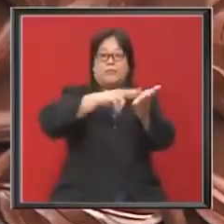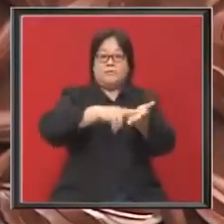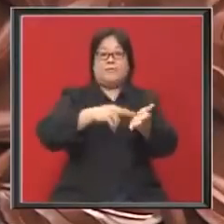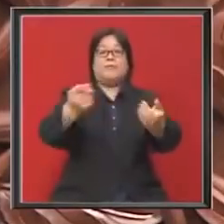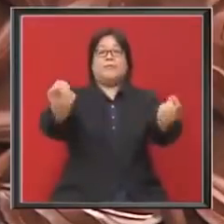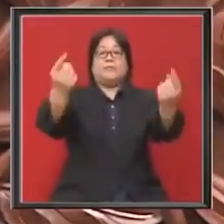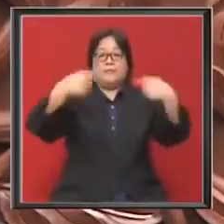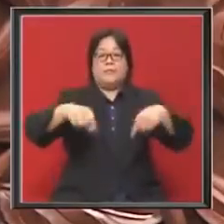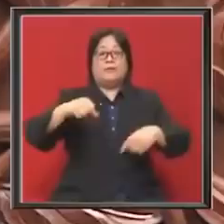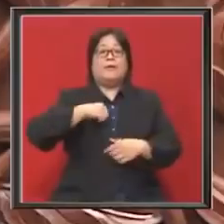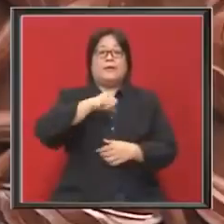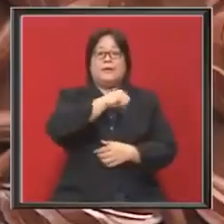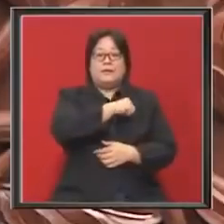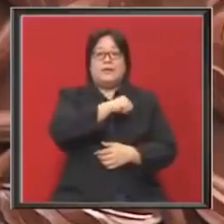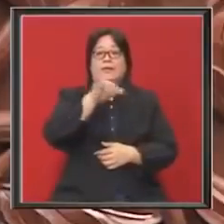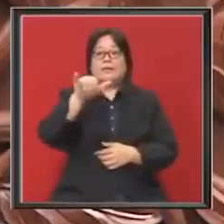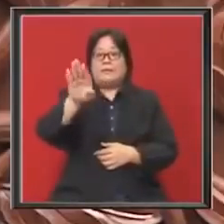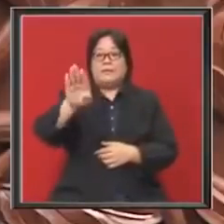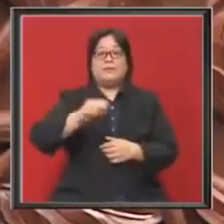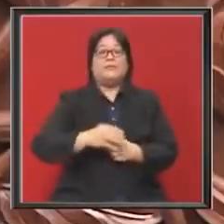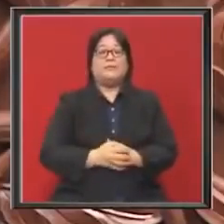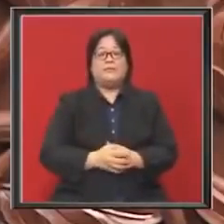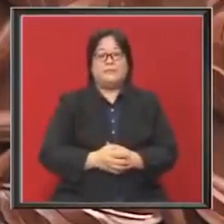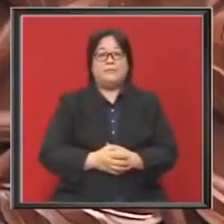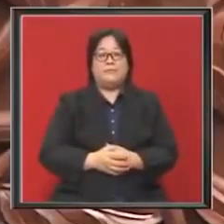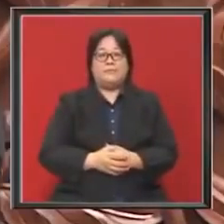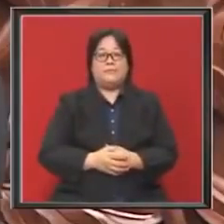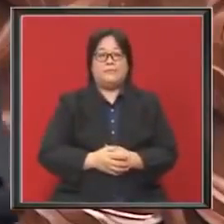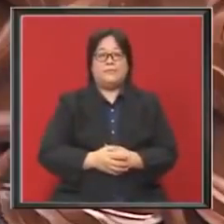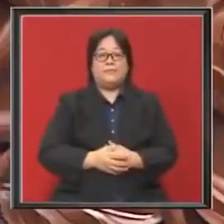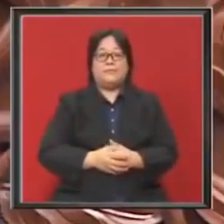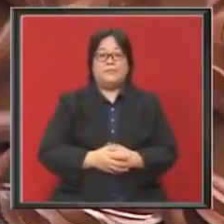kehadiran ahli-ahli yang berhormat